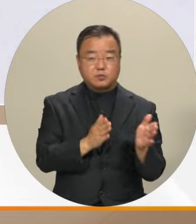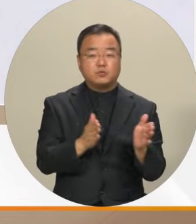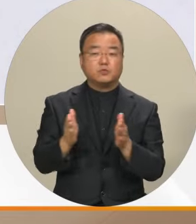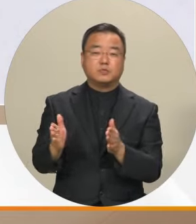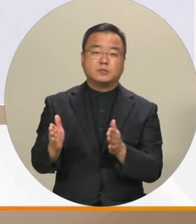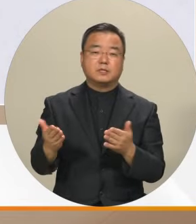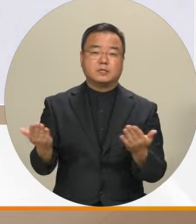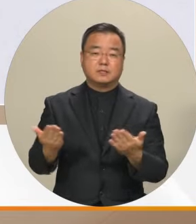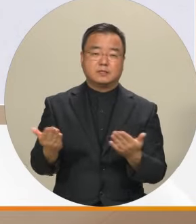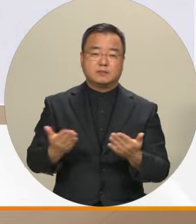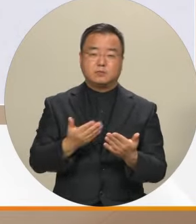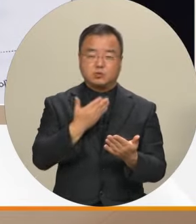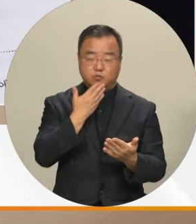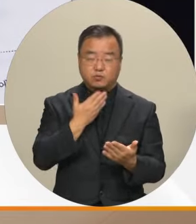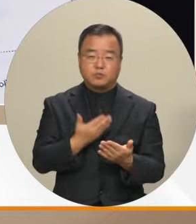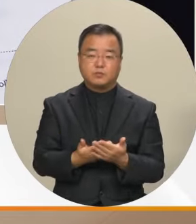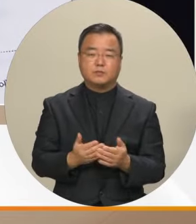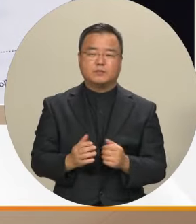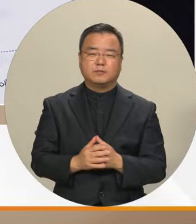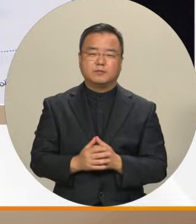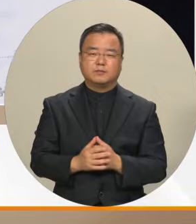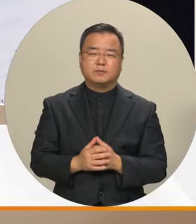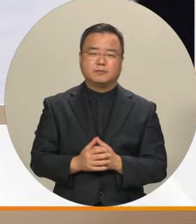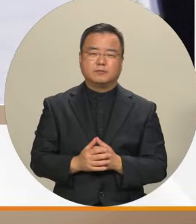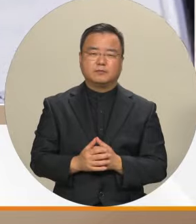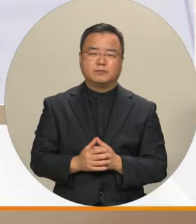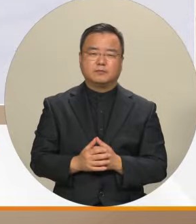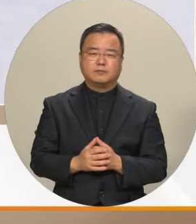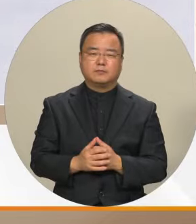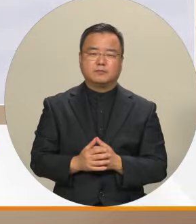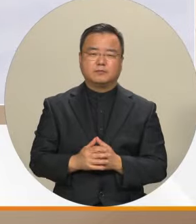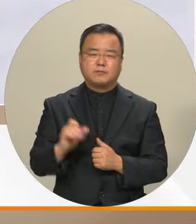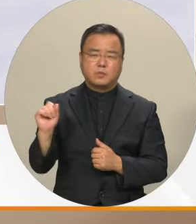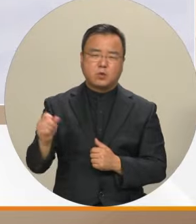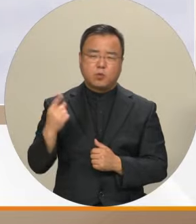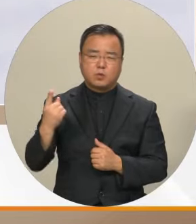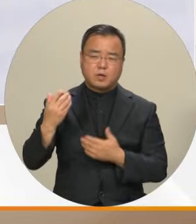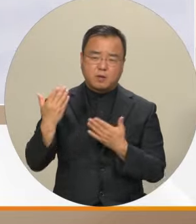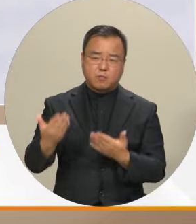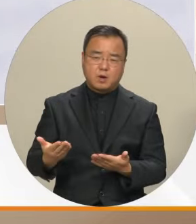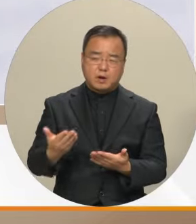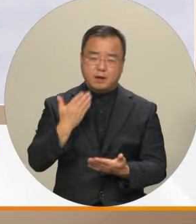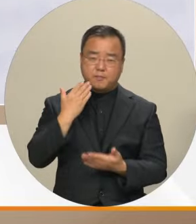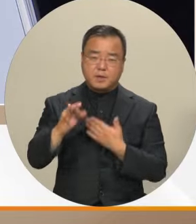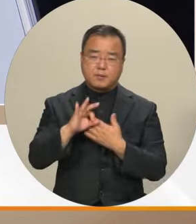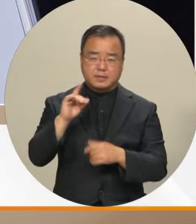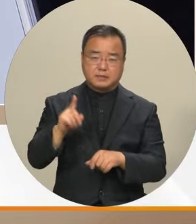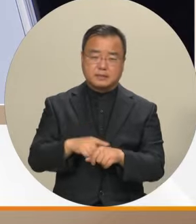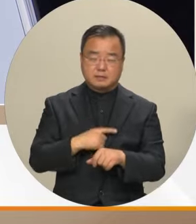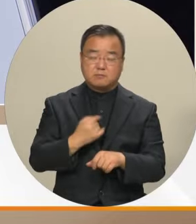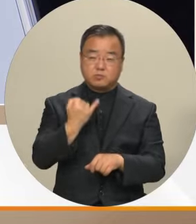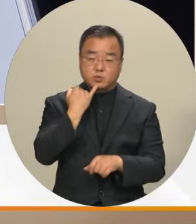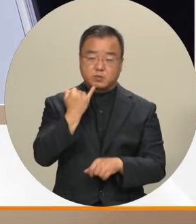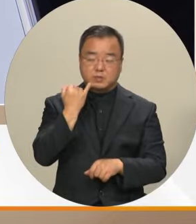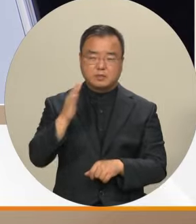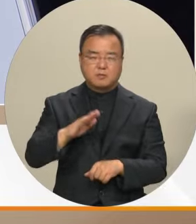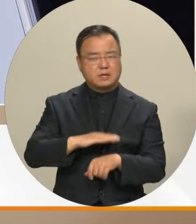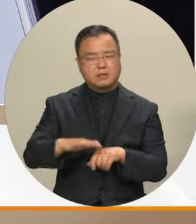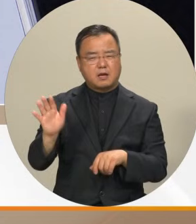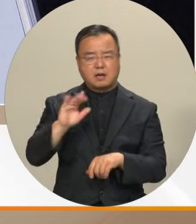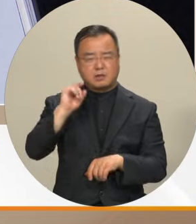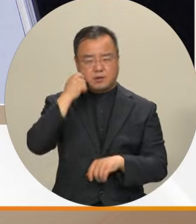굉장히 중요한데 어 이게 동기 부여가 되면 그게 자연스럽게 되는데 그게 좀 잘 안 되는 시기인데요